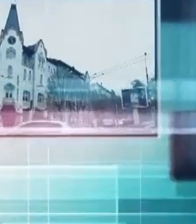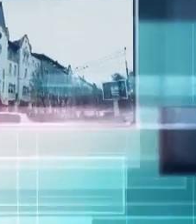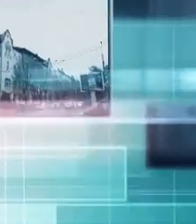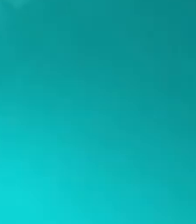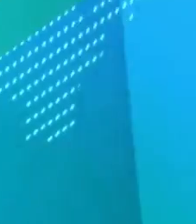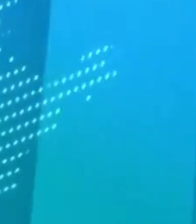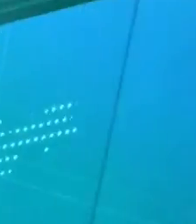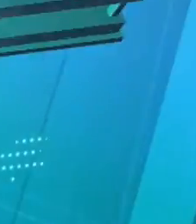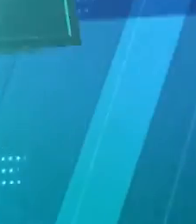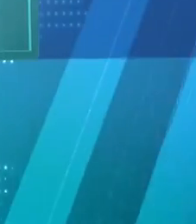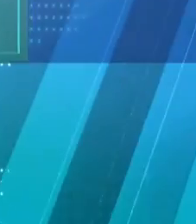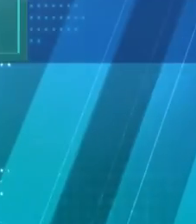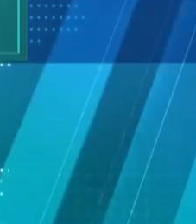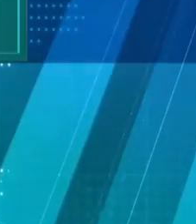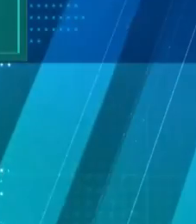Дякую!